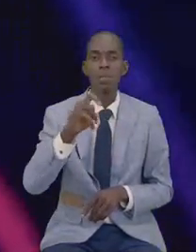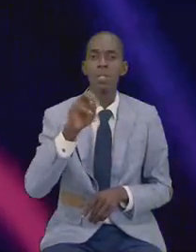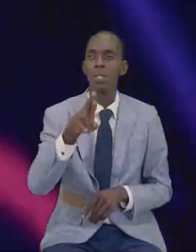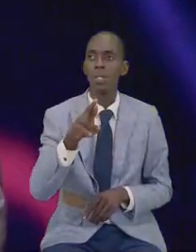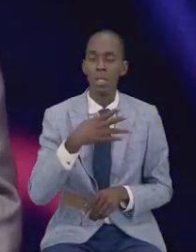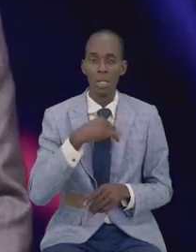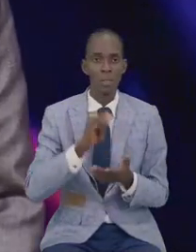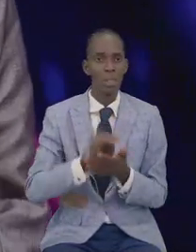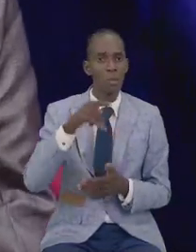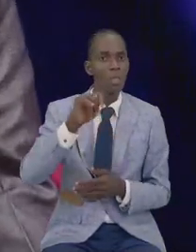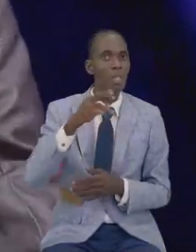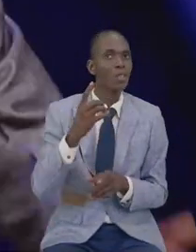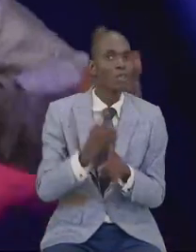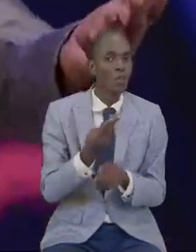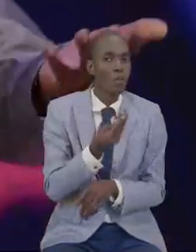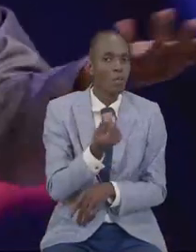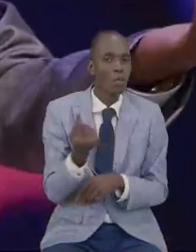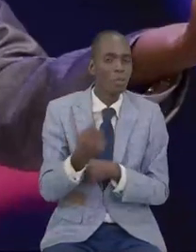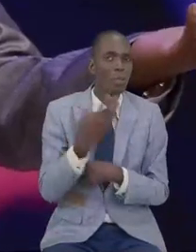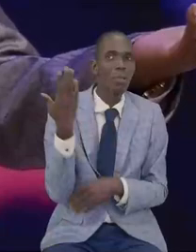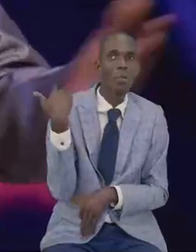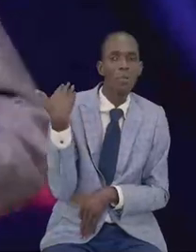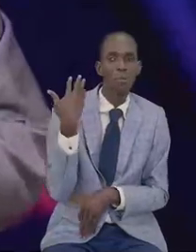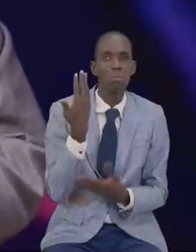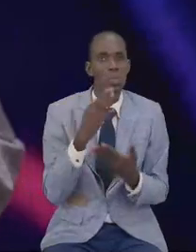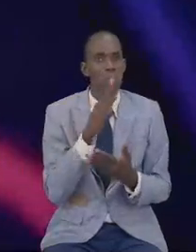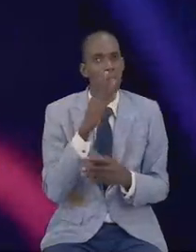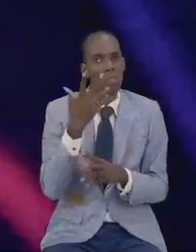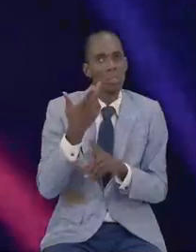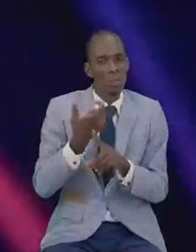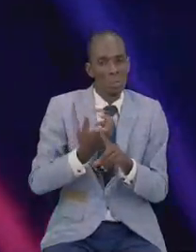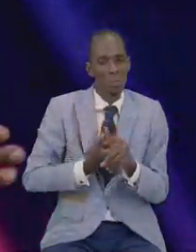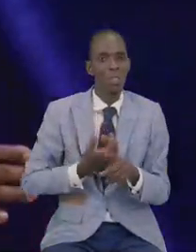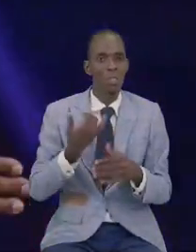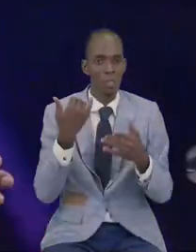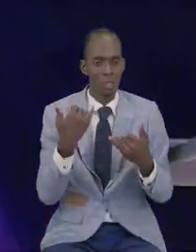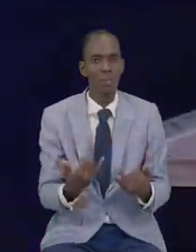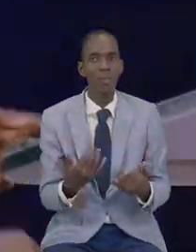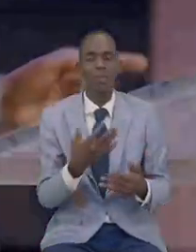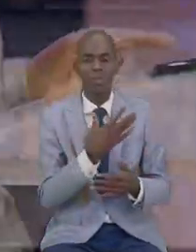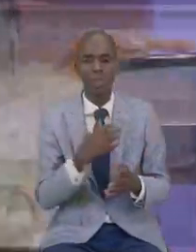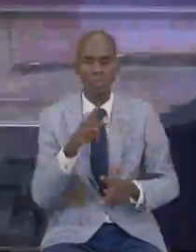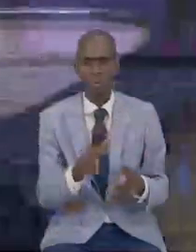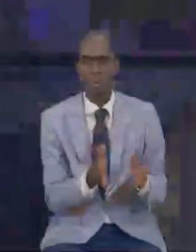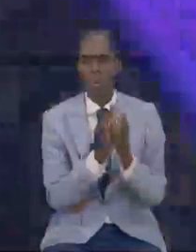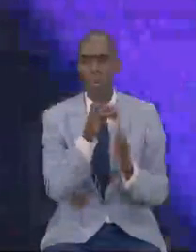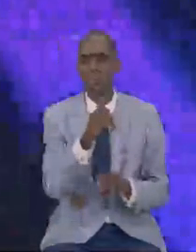quelques jours passés, pas moins de 3 mois, lorsque une petite fille lui a demandé, est-ce